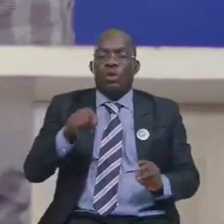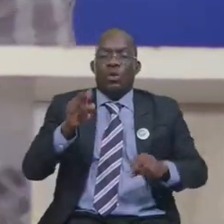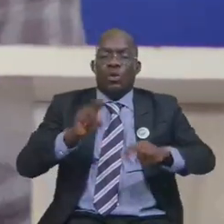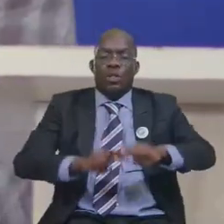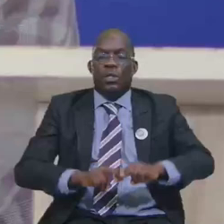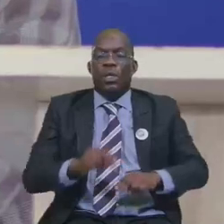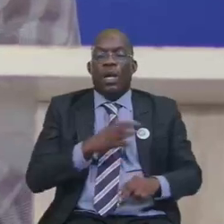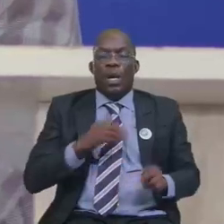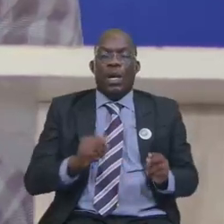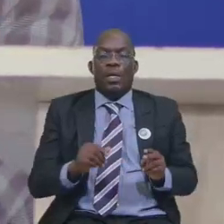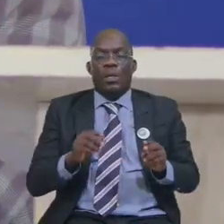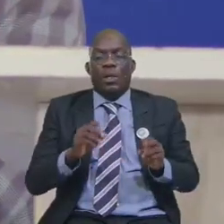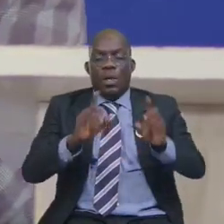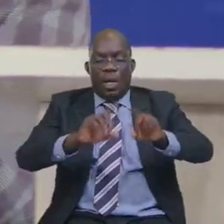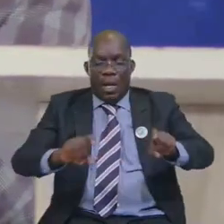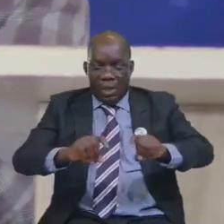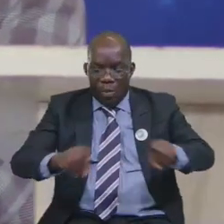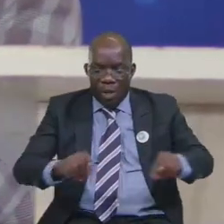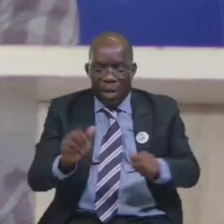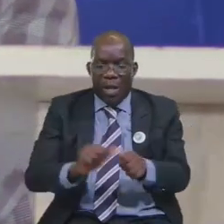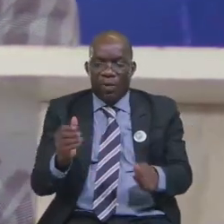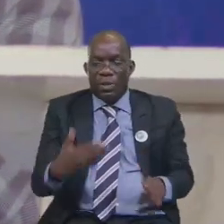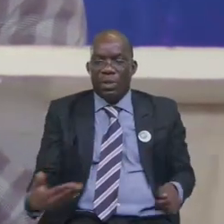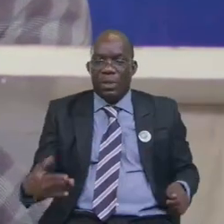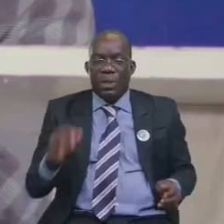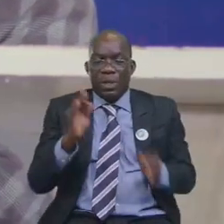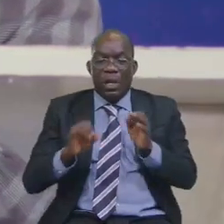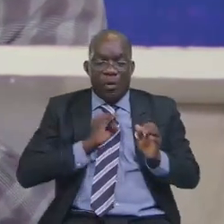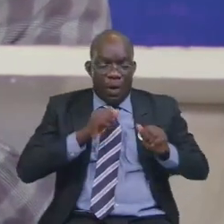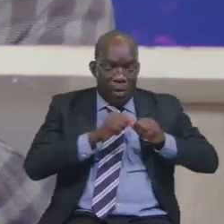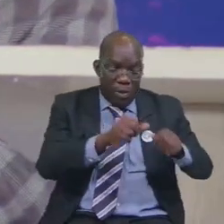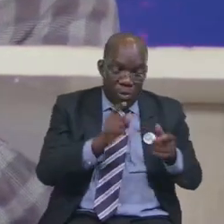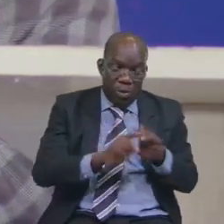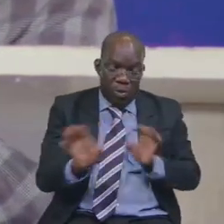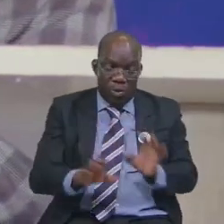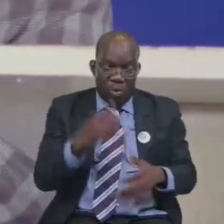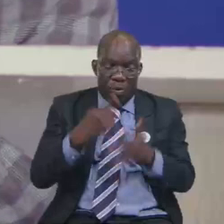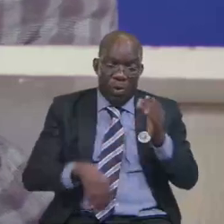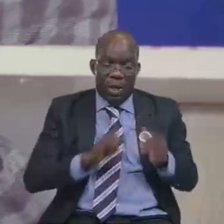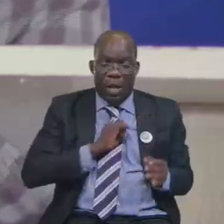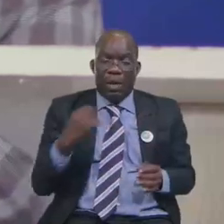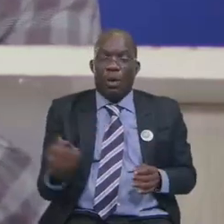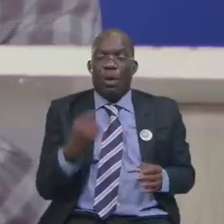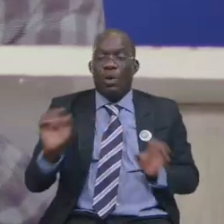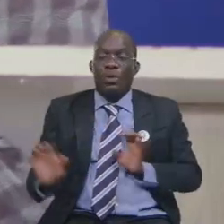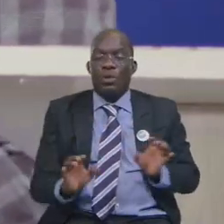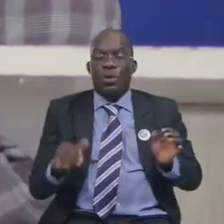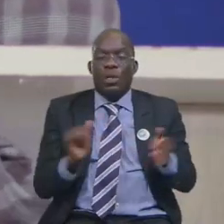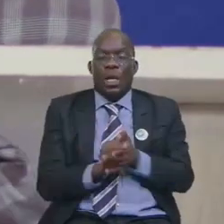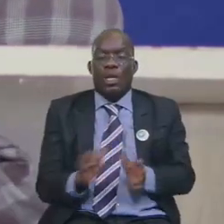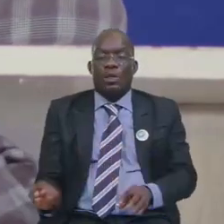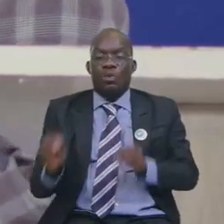analyser toutes choses si je continue à faire ce que j'ai l'habitude de faire et cela m'avait à